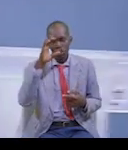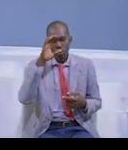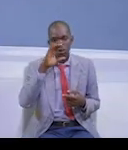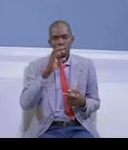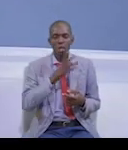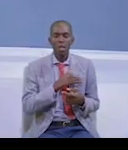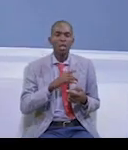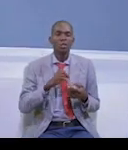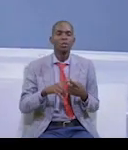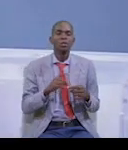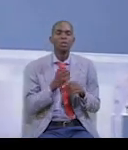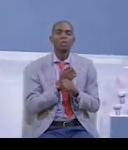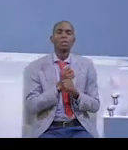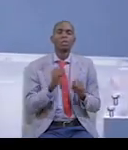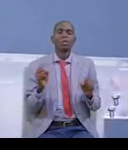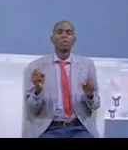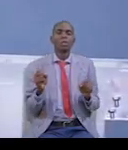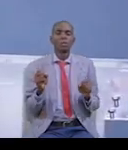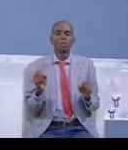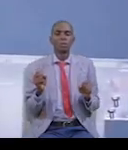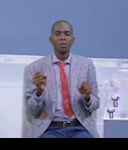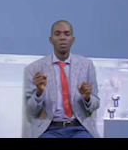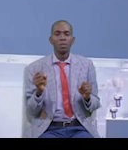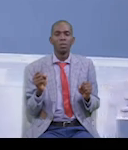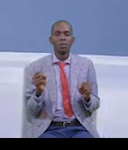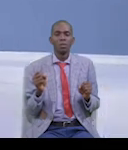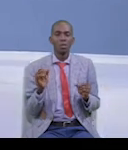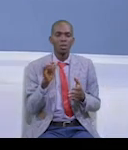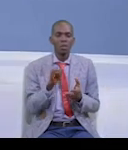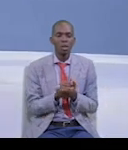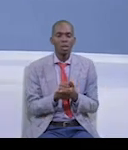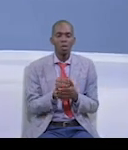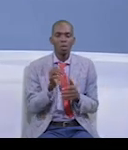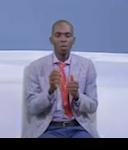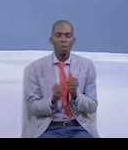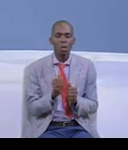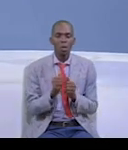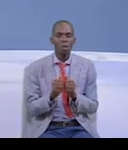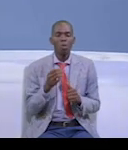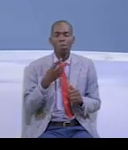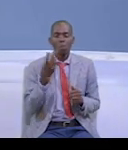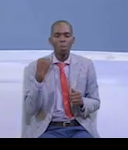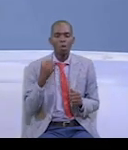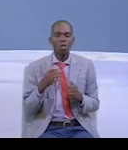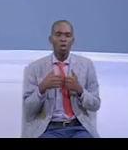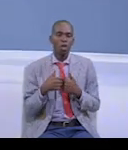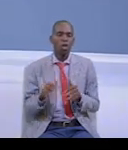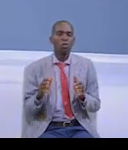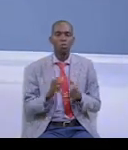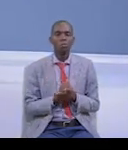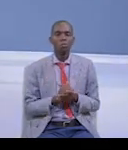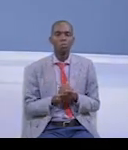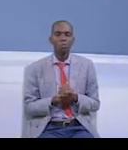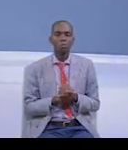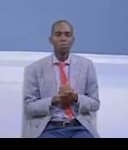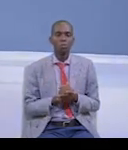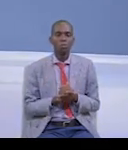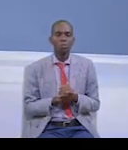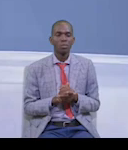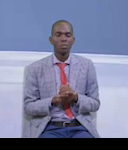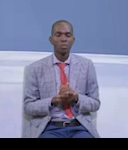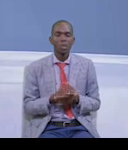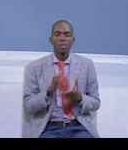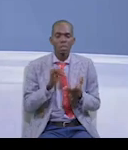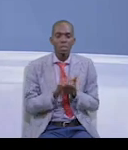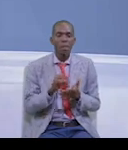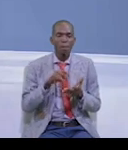to save. రక్షించడానికి వచ్చాడు. That which was lost. నశించిన దాని కొరకు వచ్చాడు. That's been